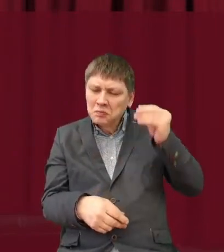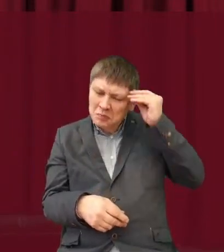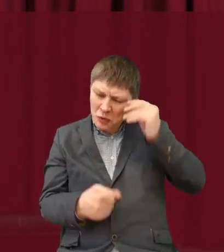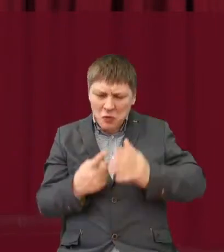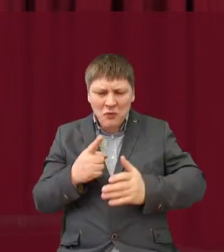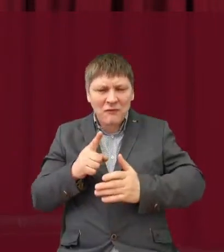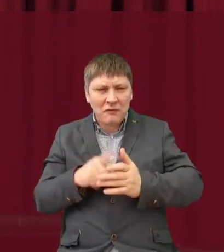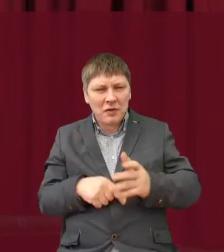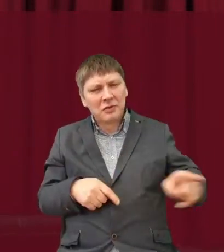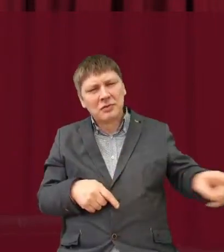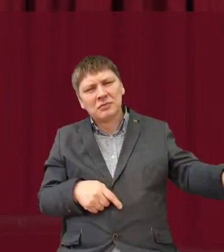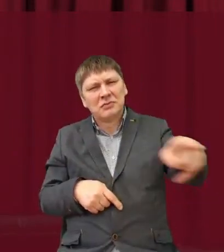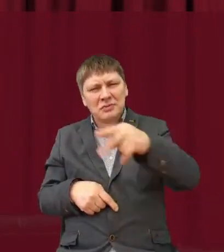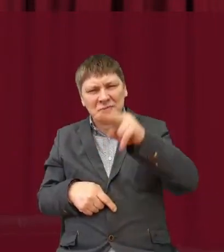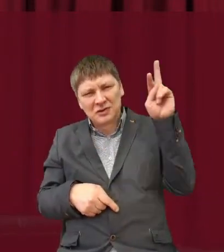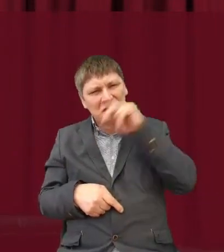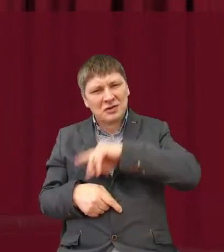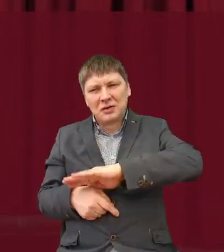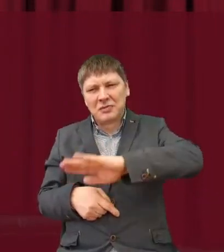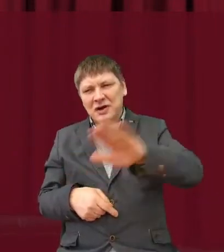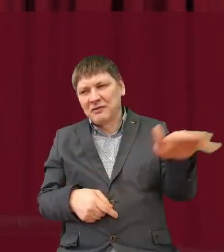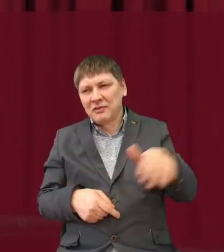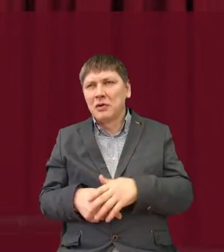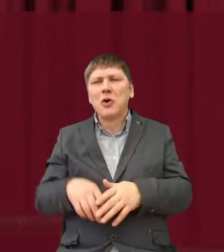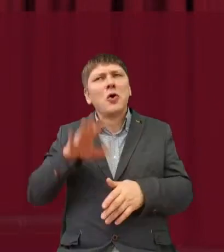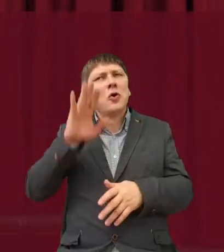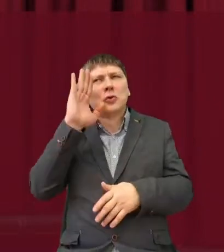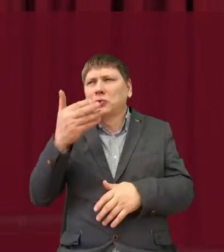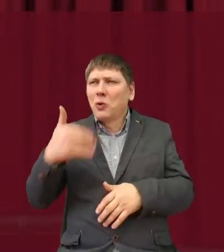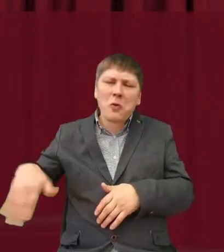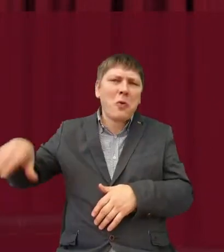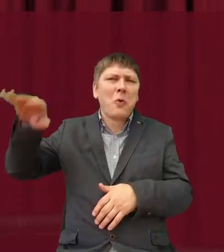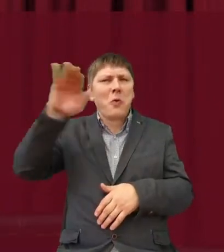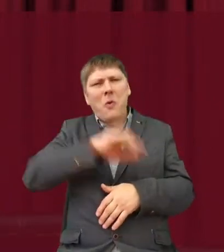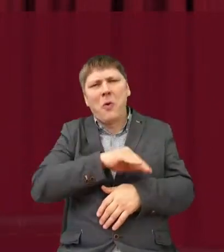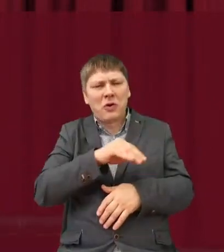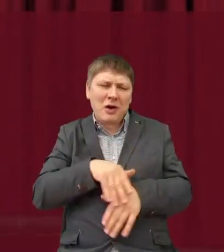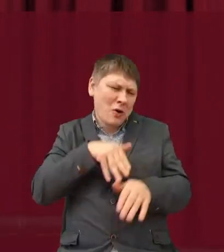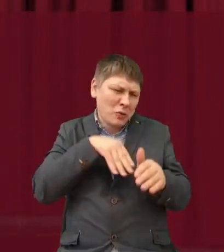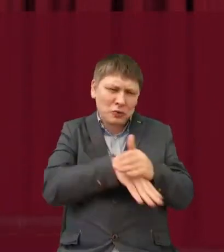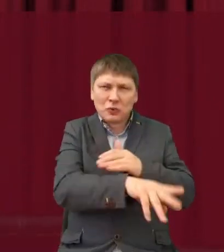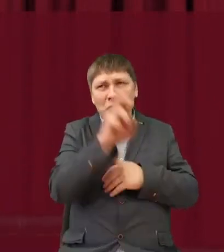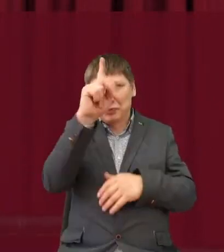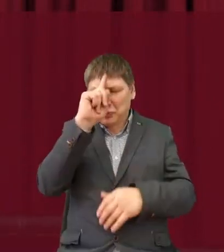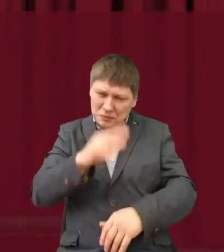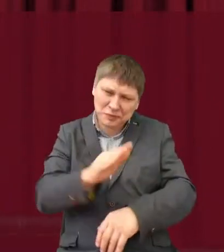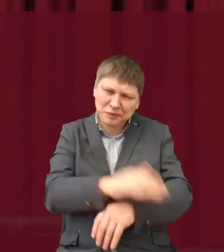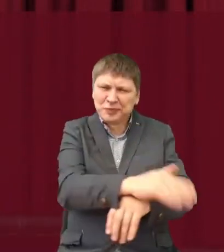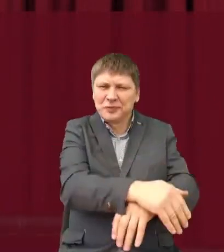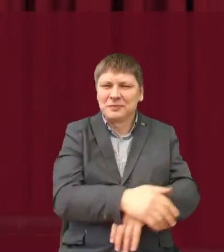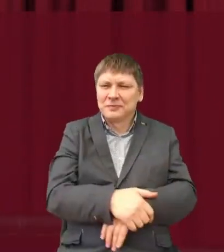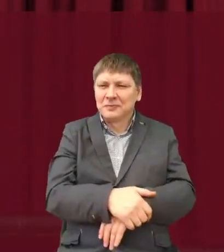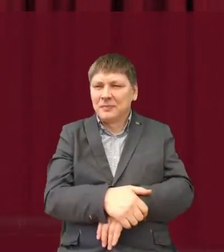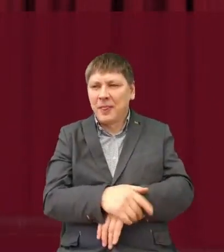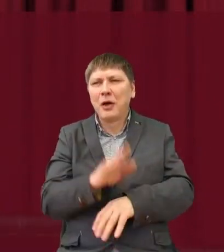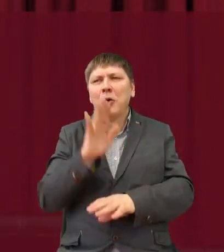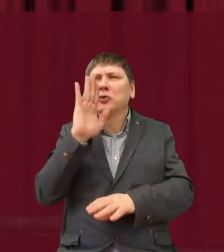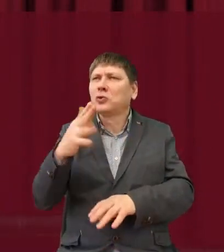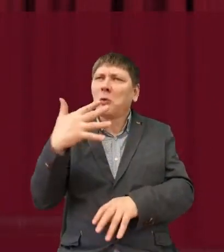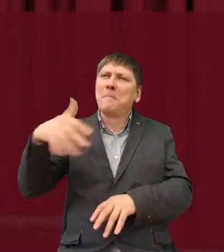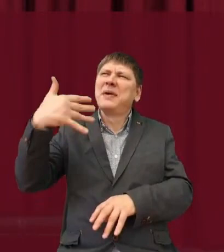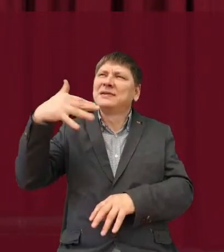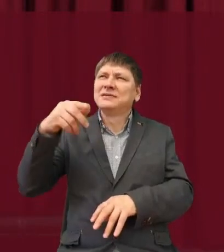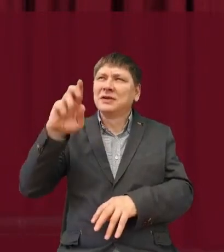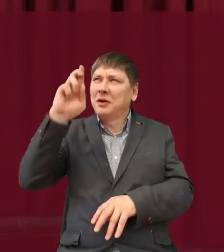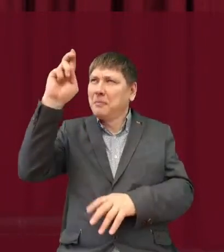самоуверенный Что говорим Богу уж точно гор а не Бог дали Бог уж точно Бог пятидесятников